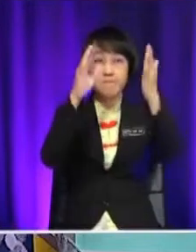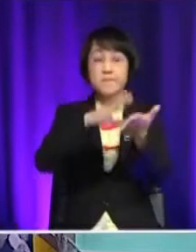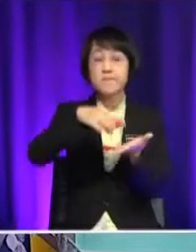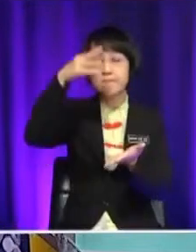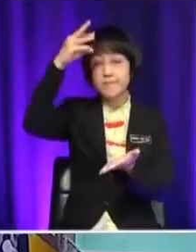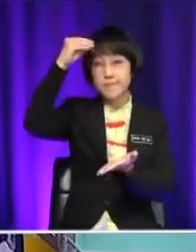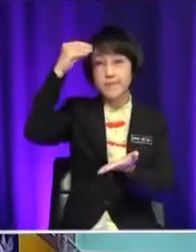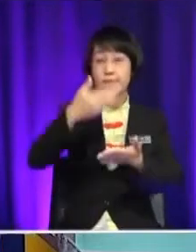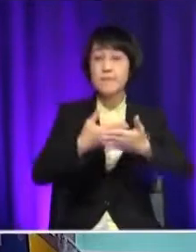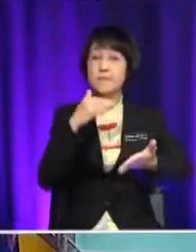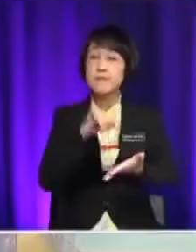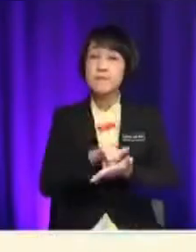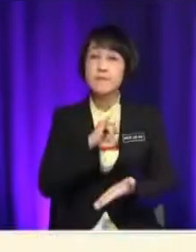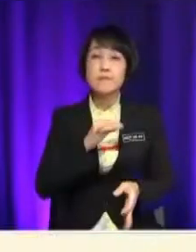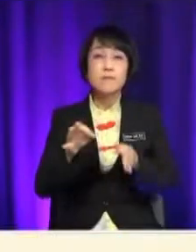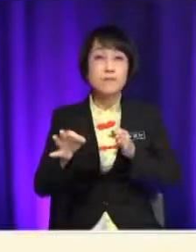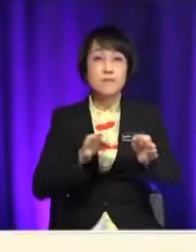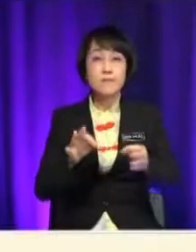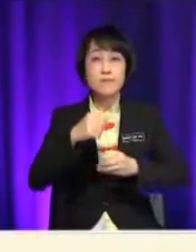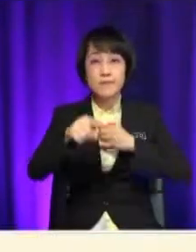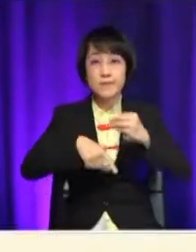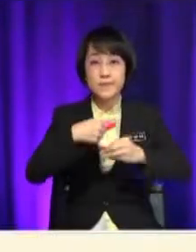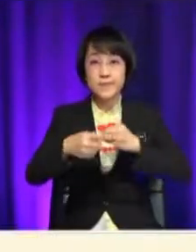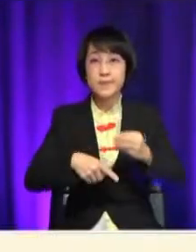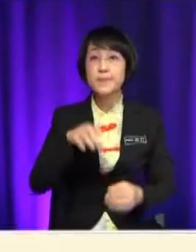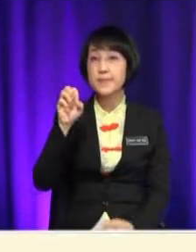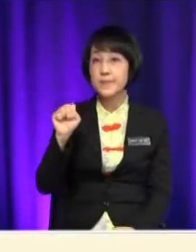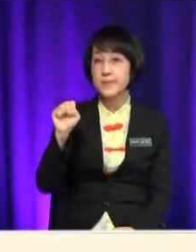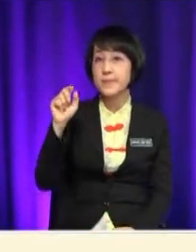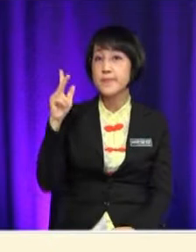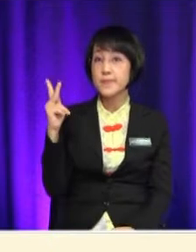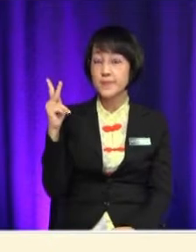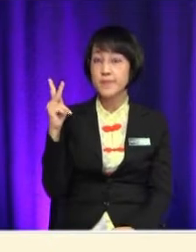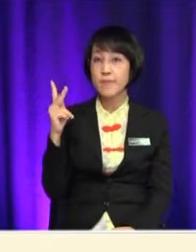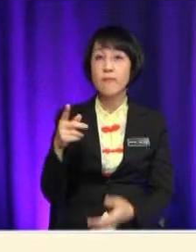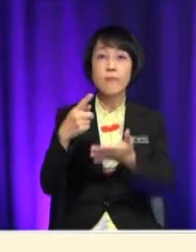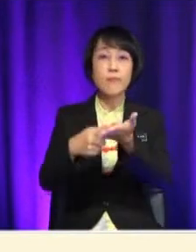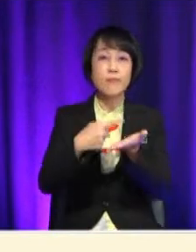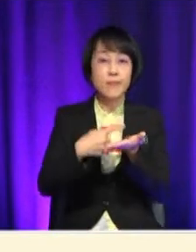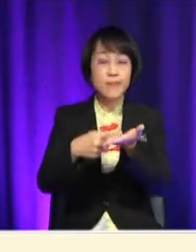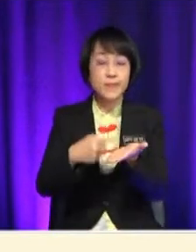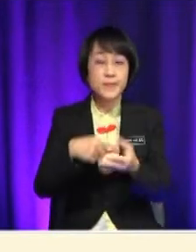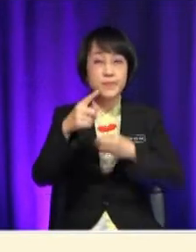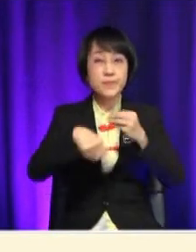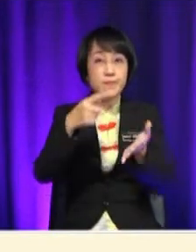sebelum tu saya nak terangkan tentang standard kandungan, iaitu berbicara tentang